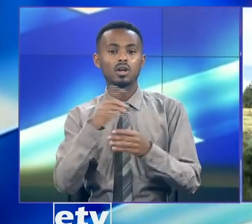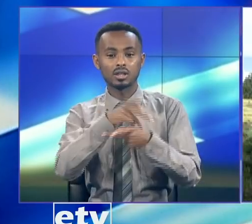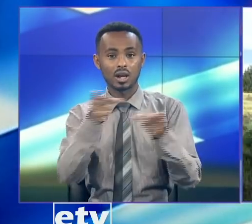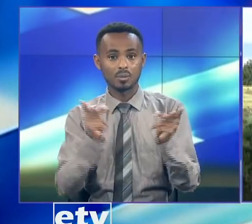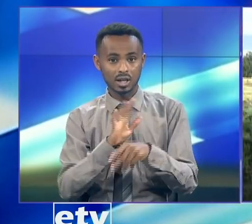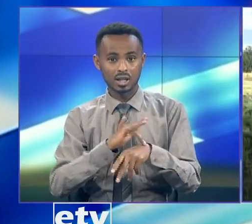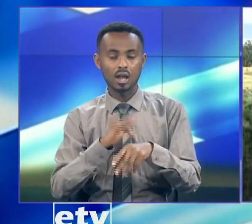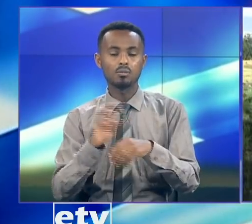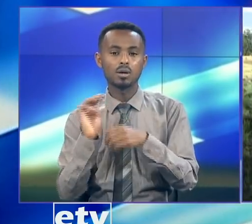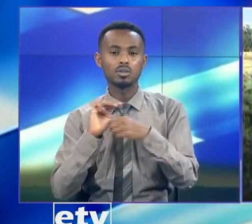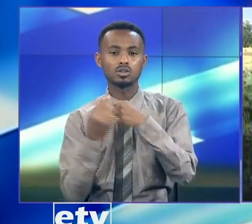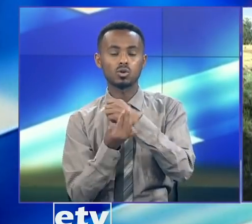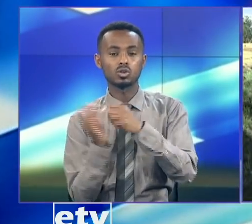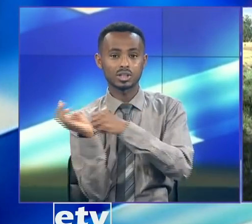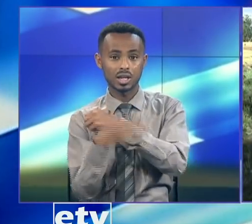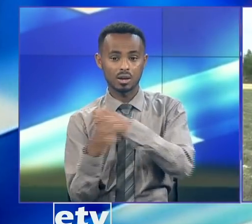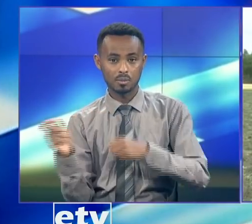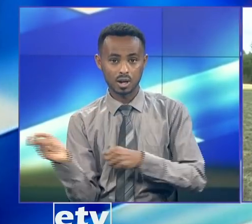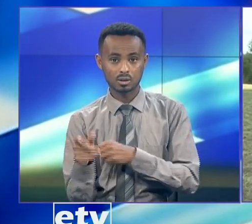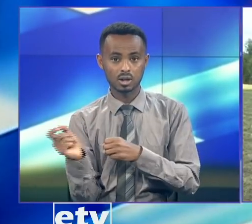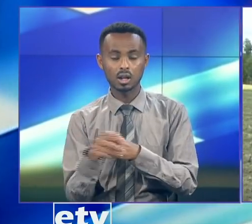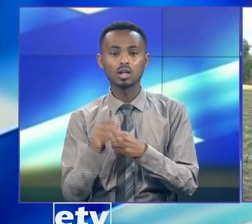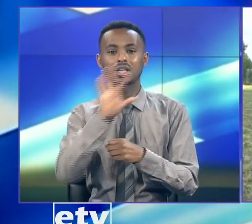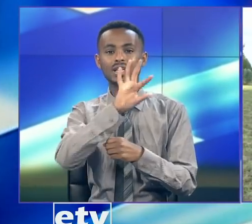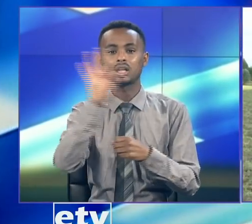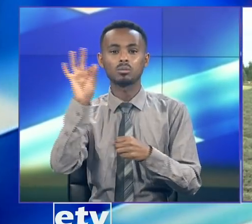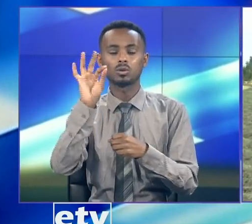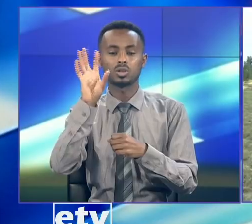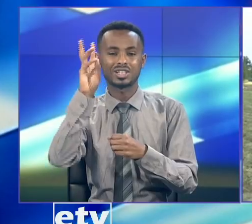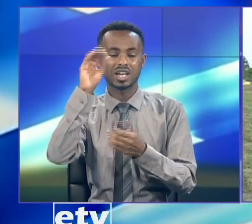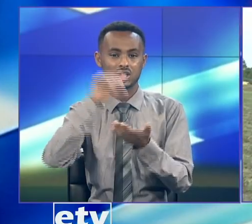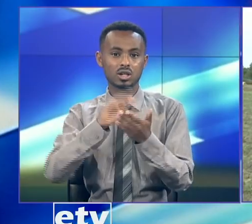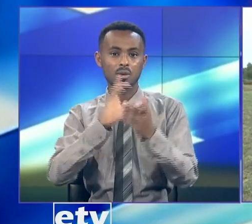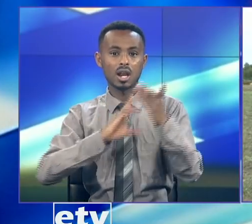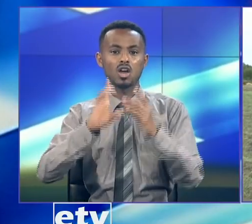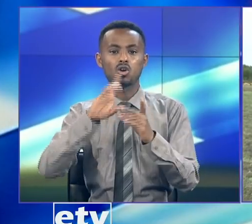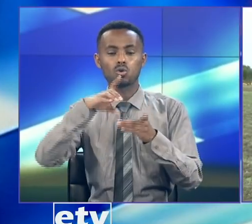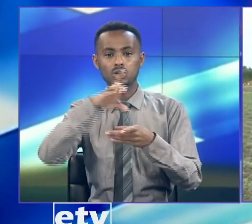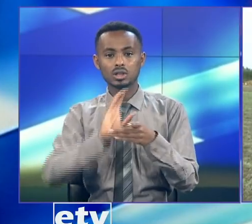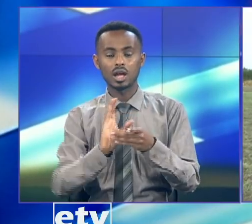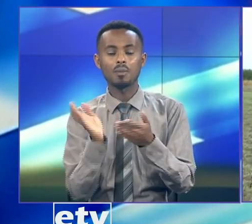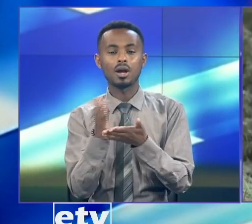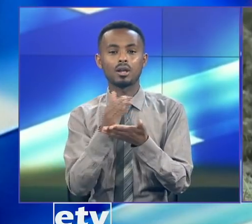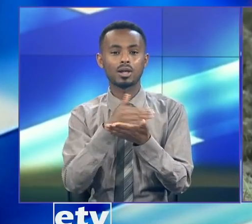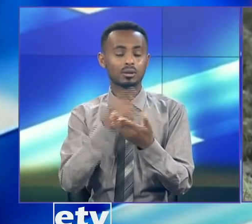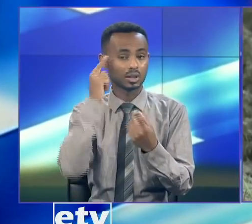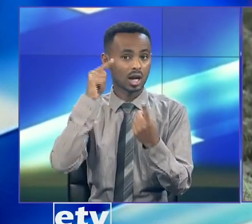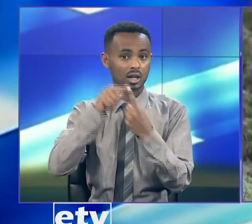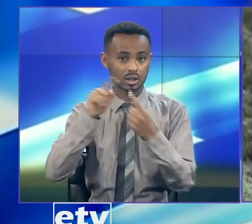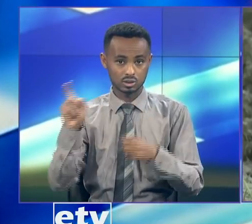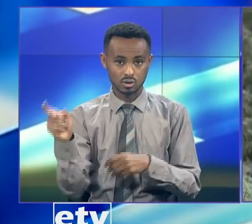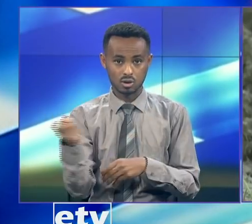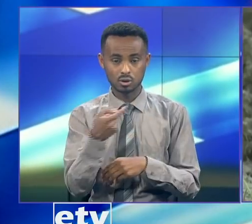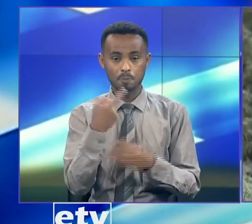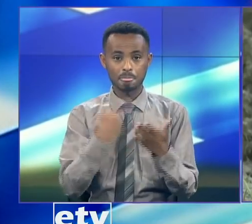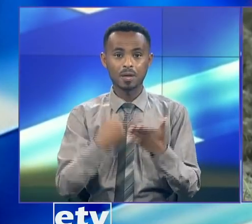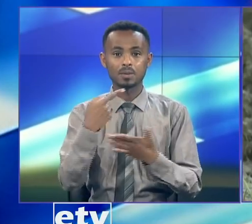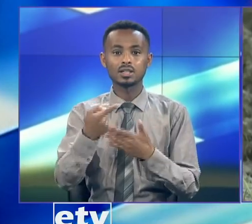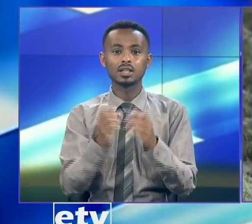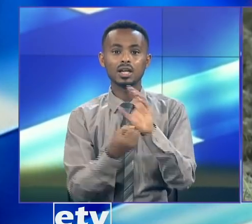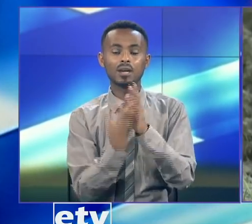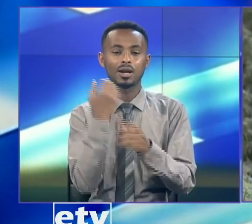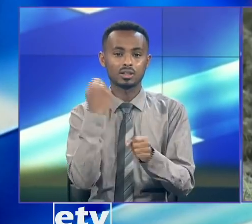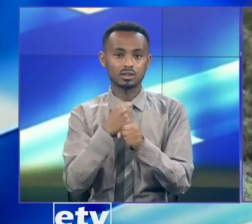ላይ በመስኖ ስንዴ በማልማት ከ960000 ኩንታል በላይ ምርት ለማሰባሰብ የታቀደ ሲሆን በዚህ